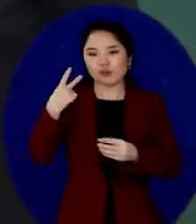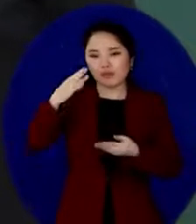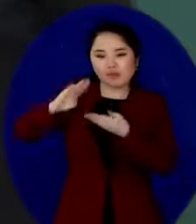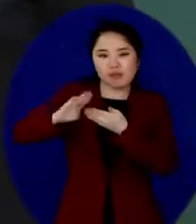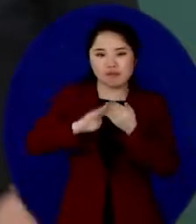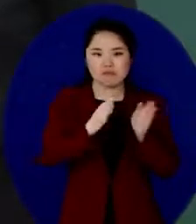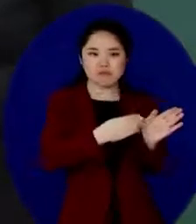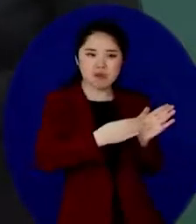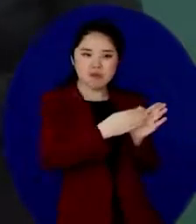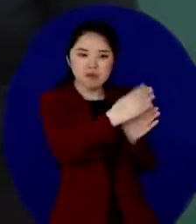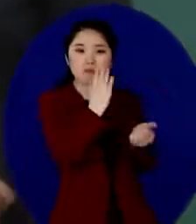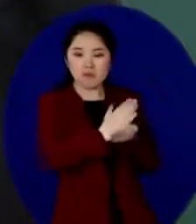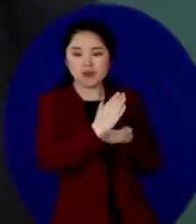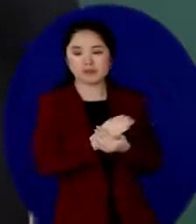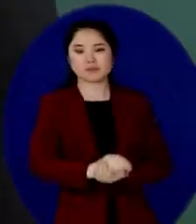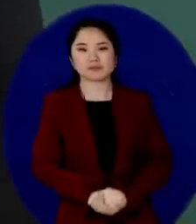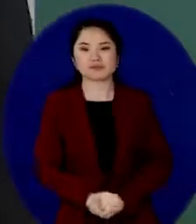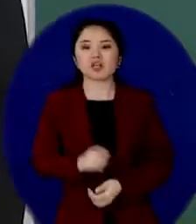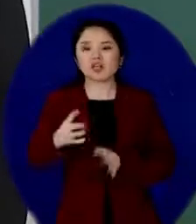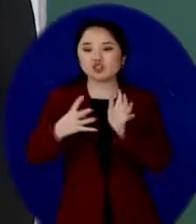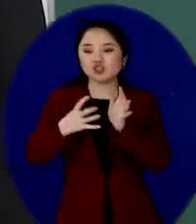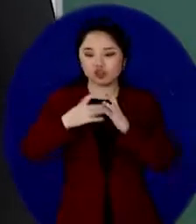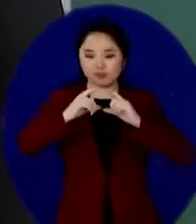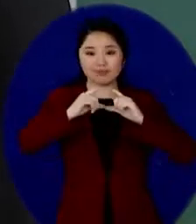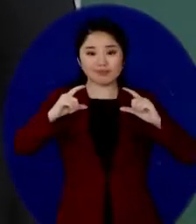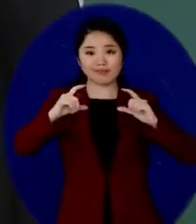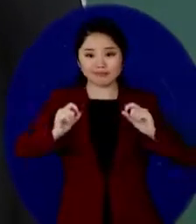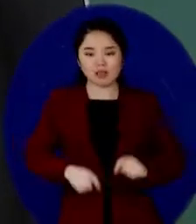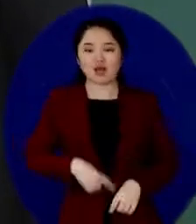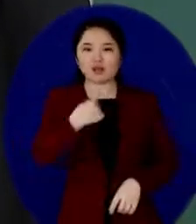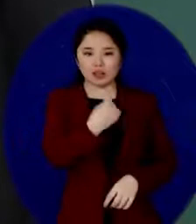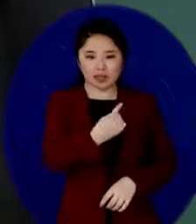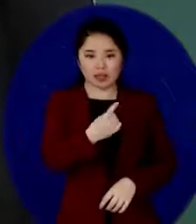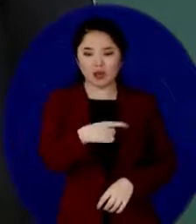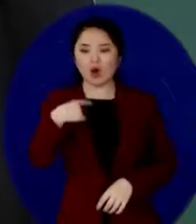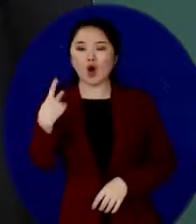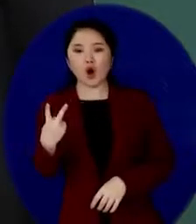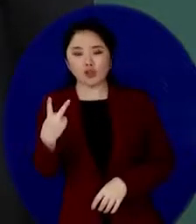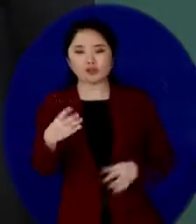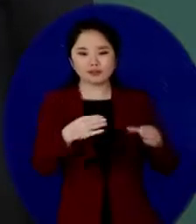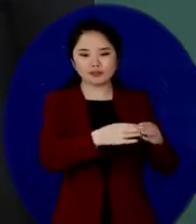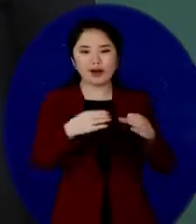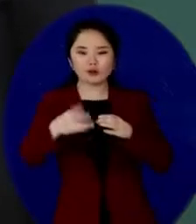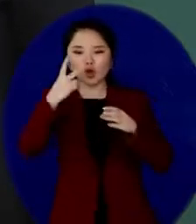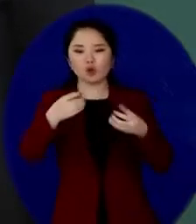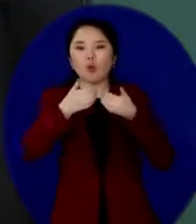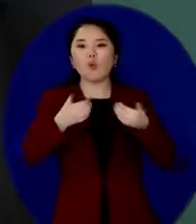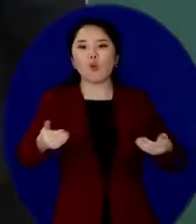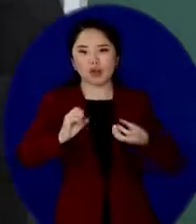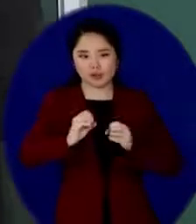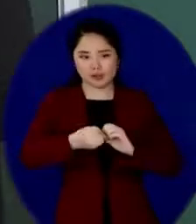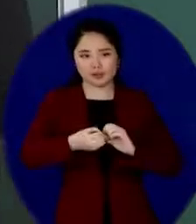байна. За энэ 9 хавтангаа 1 ба 2 дугаар савнд хуваарлаж